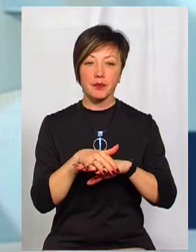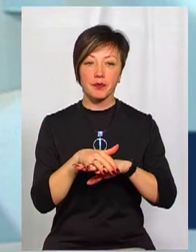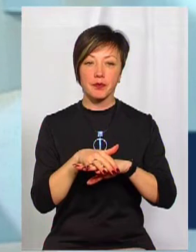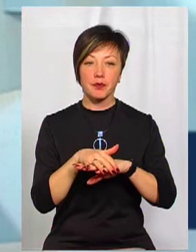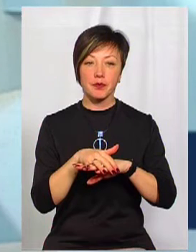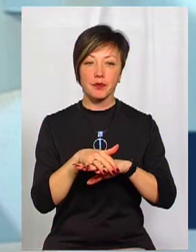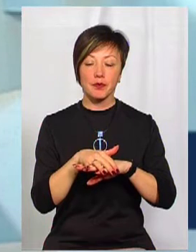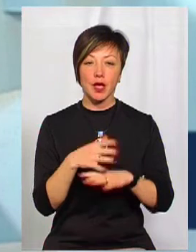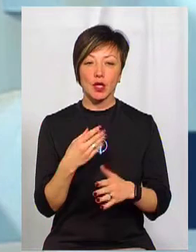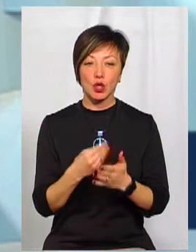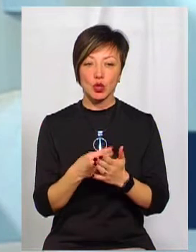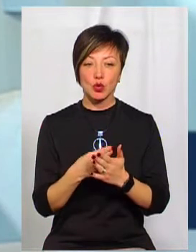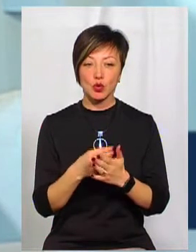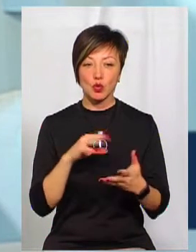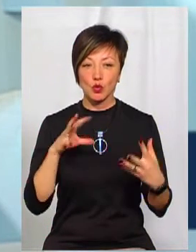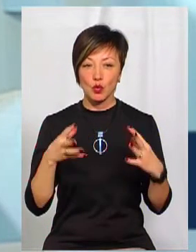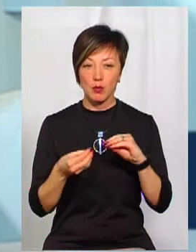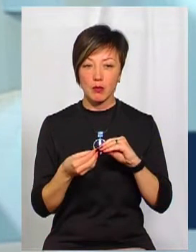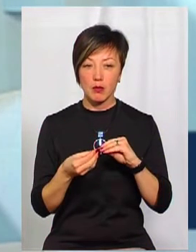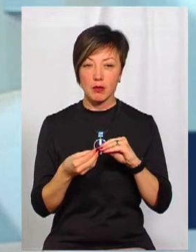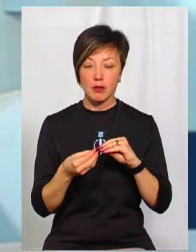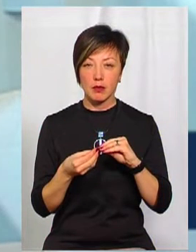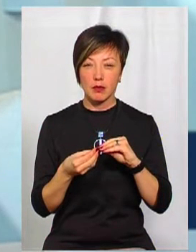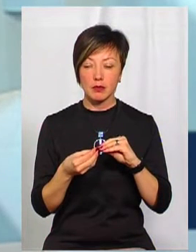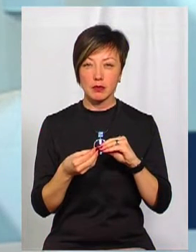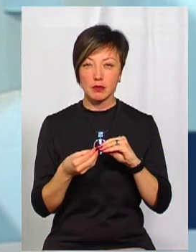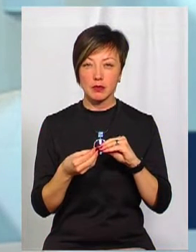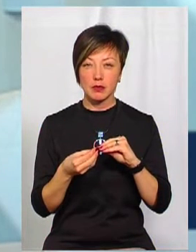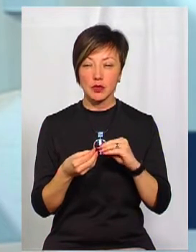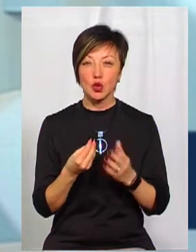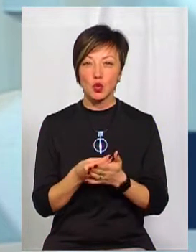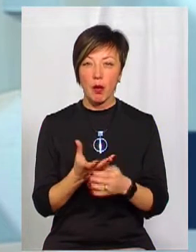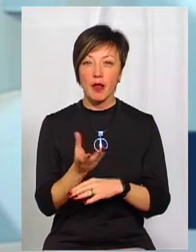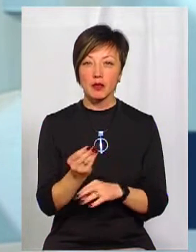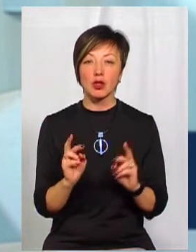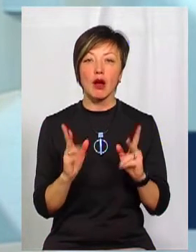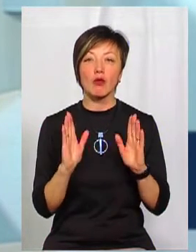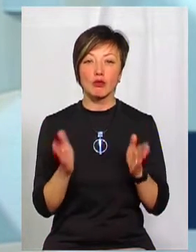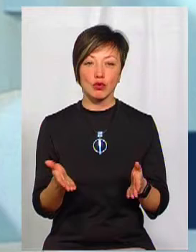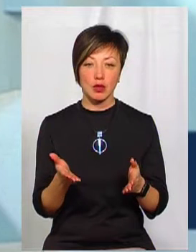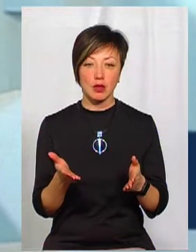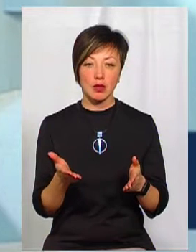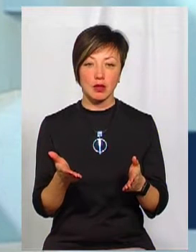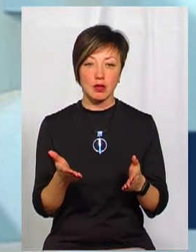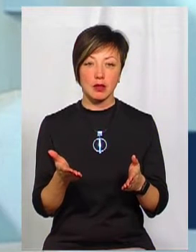як розраховувалась сума платежу і як вона буде